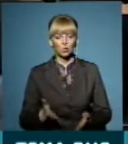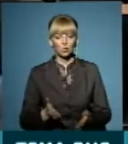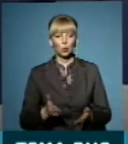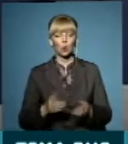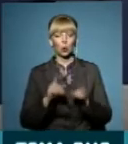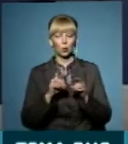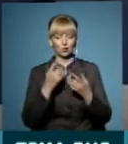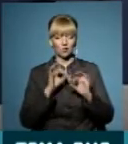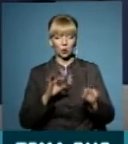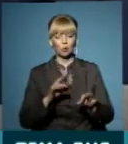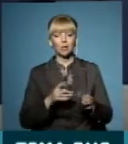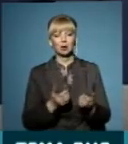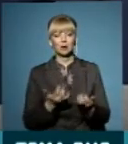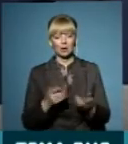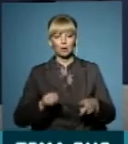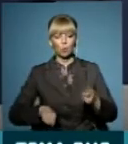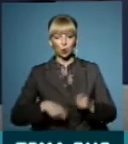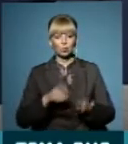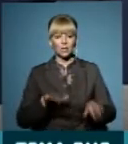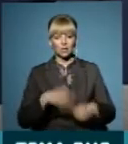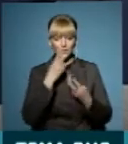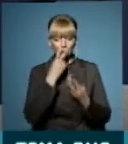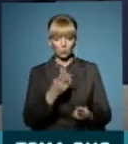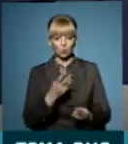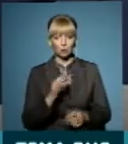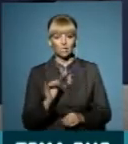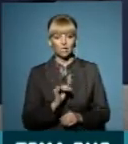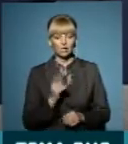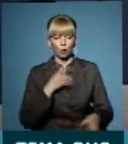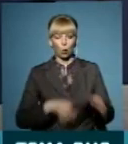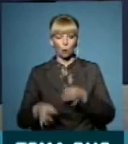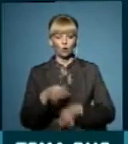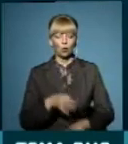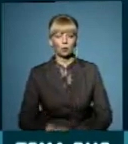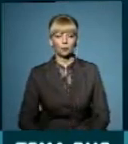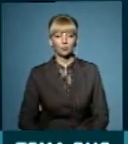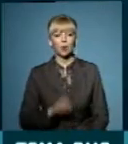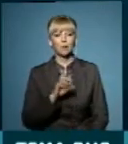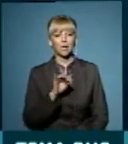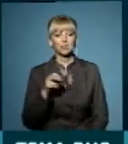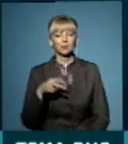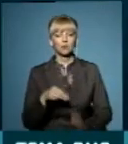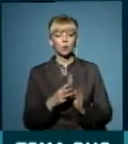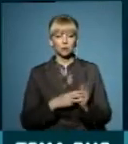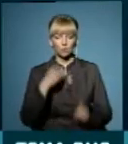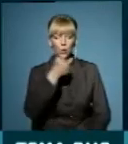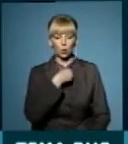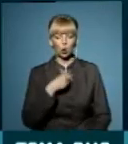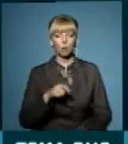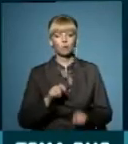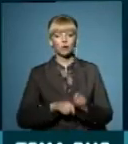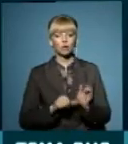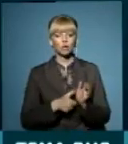інфографіку з деякими порушеннями. Давайте подивимося і обговоримо. У березні 2018 року